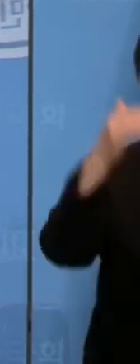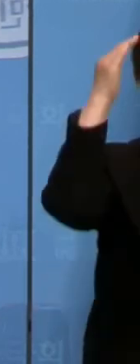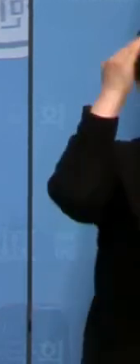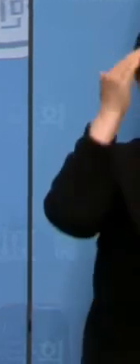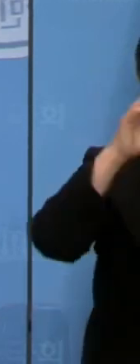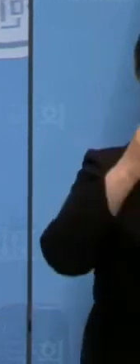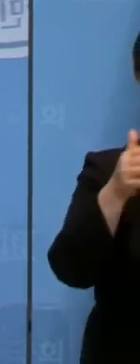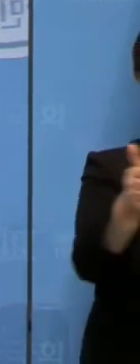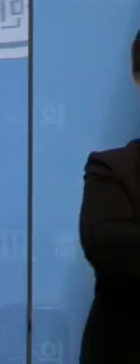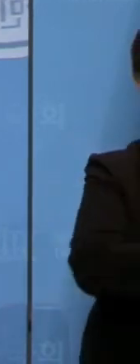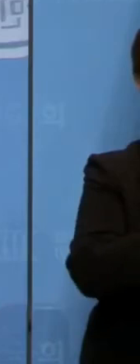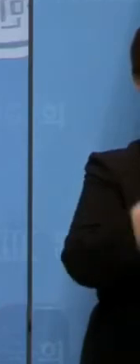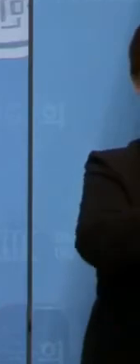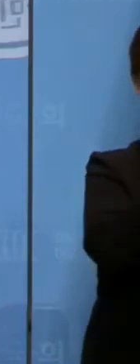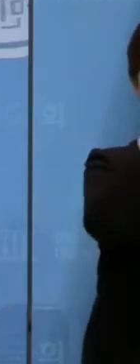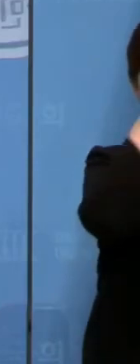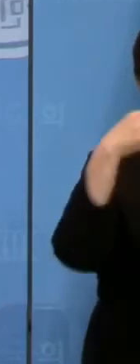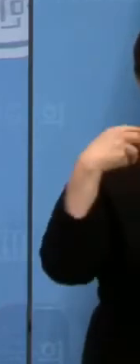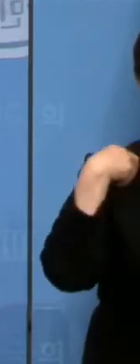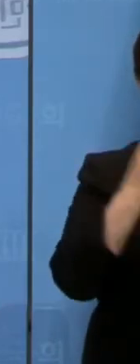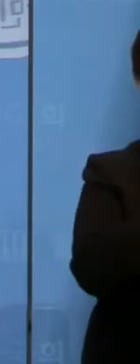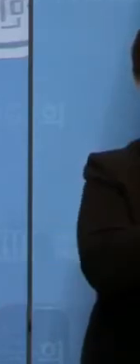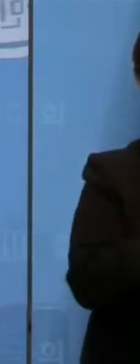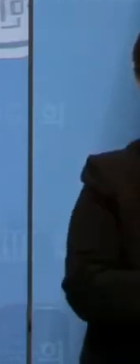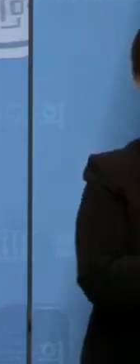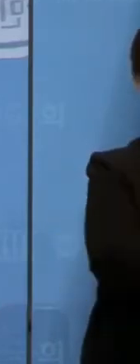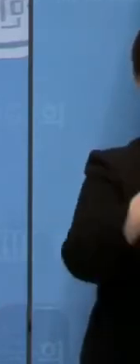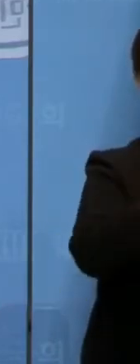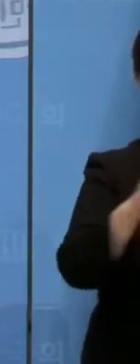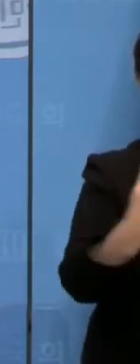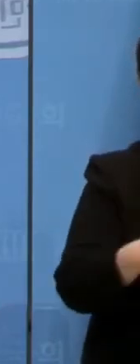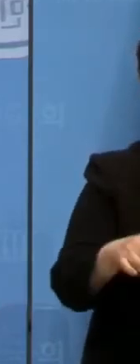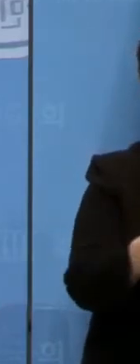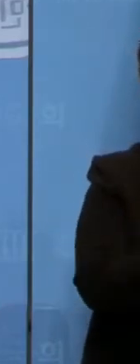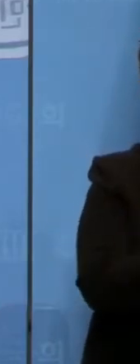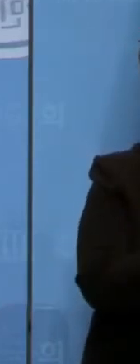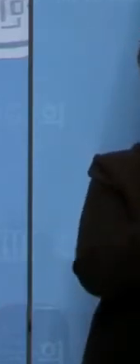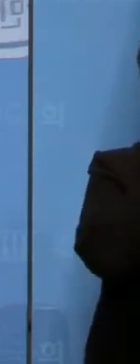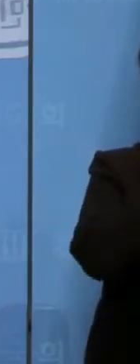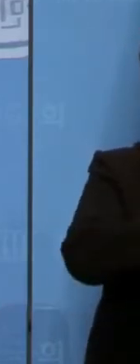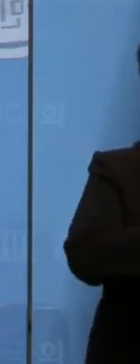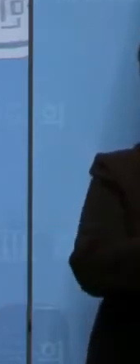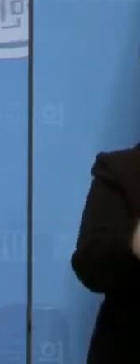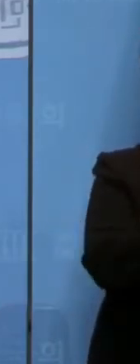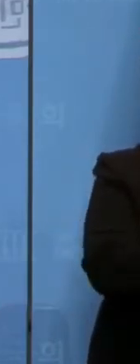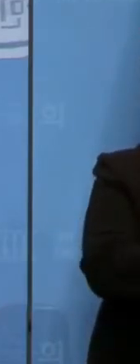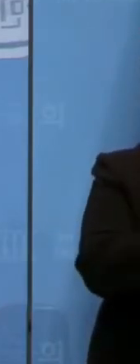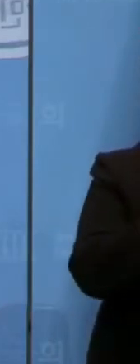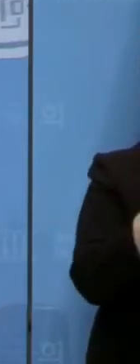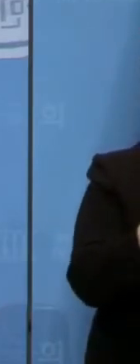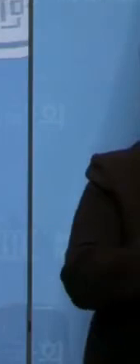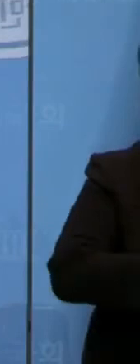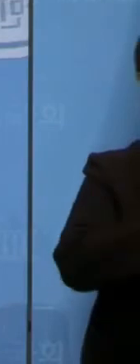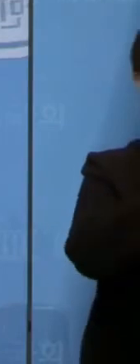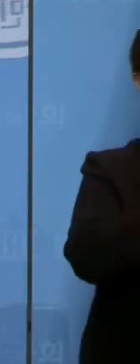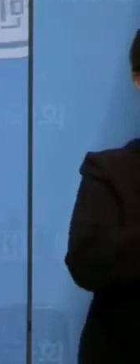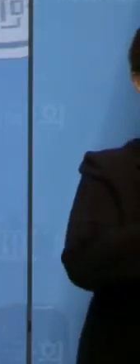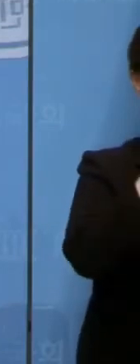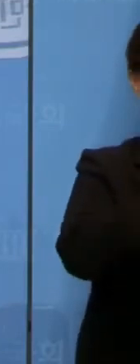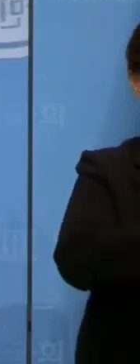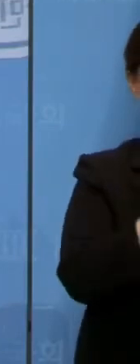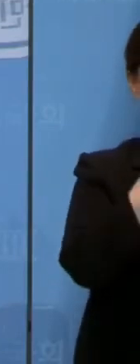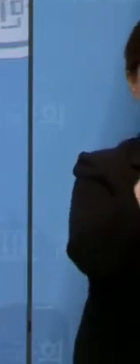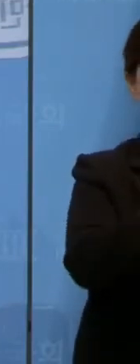대한민국 국회와 정부가 미얀마 사태 해결을 위한 실질적인 행동에 나설 것을 촉구합니다.